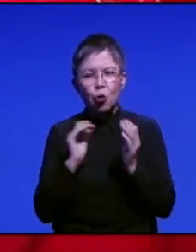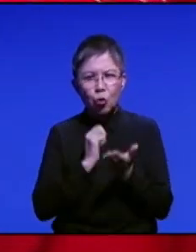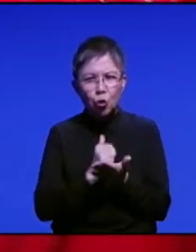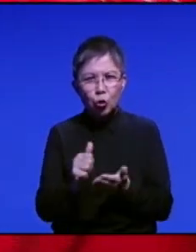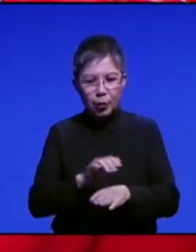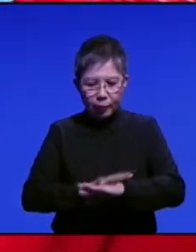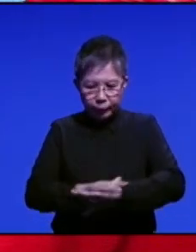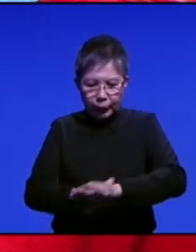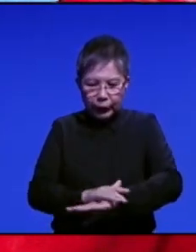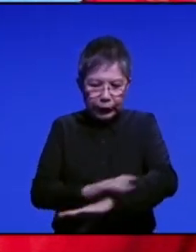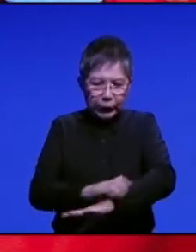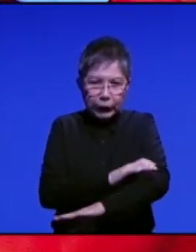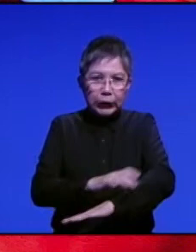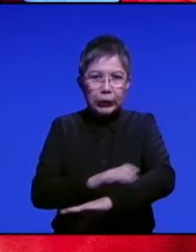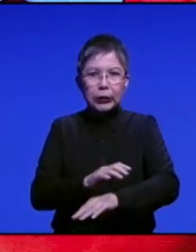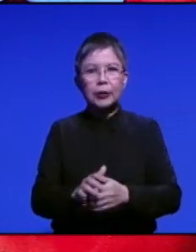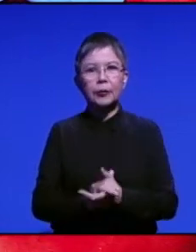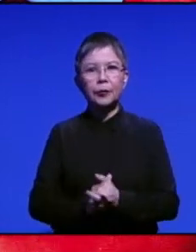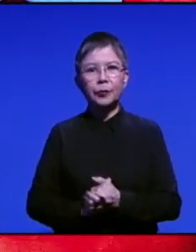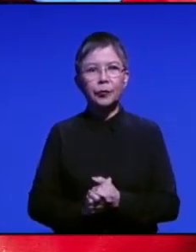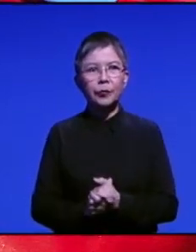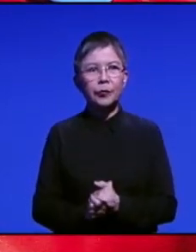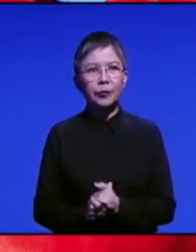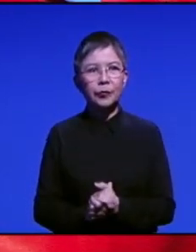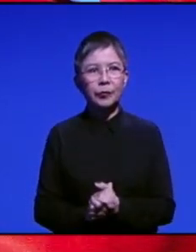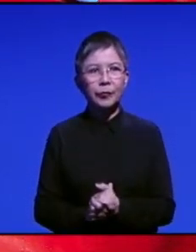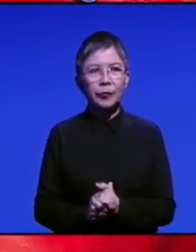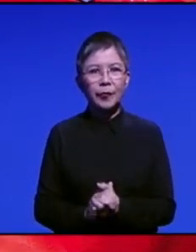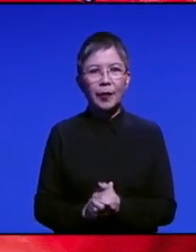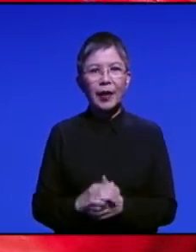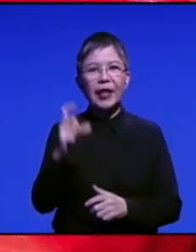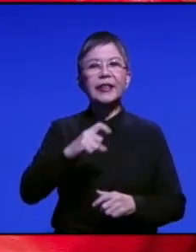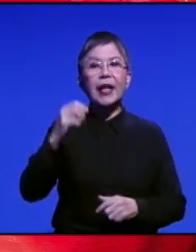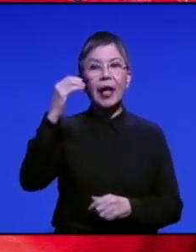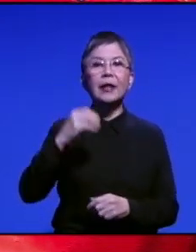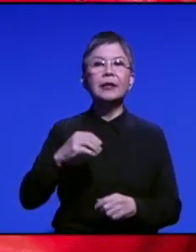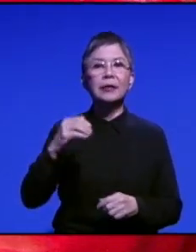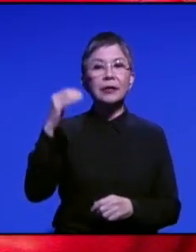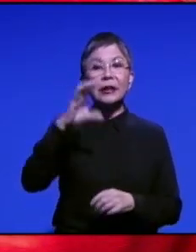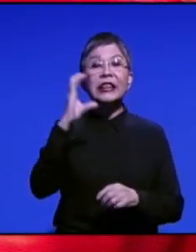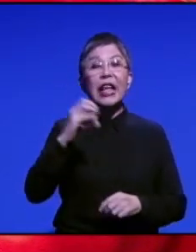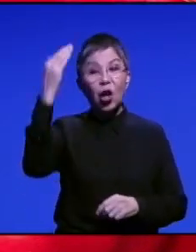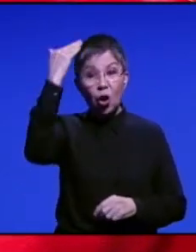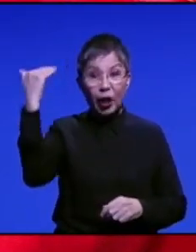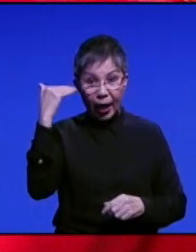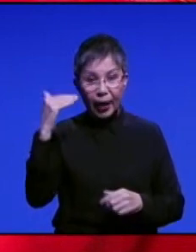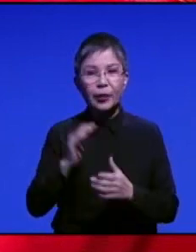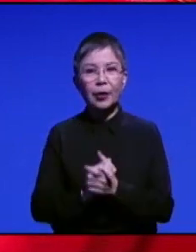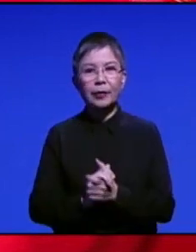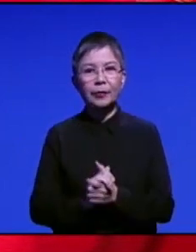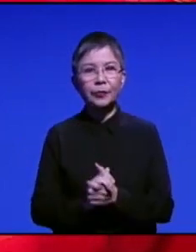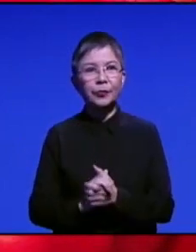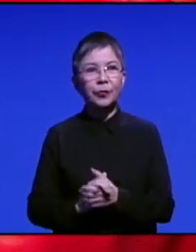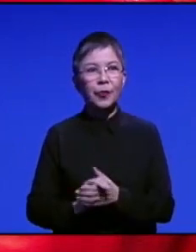Wah, ini padahal belum di scrub. Pakai scrub khusus Korea, baru di gosok aja dengan kain khusus dari Korea